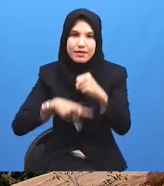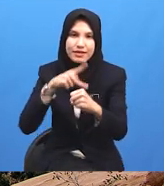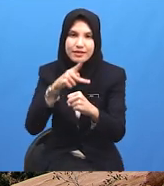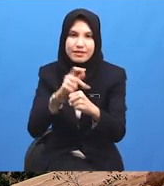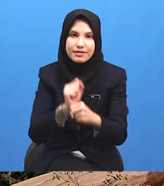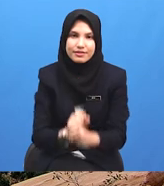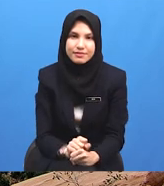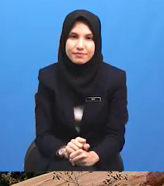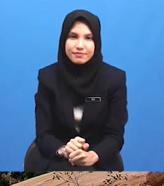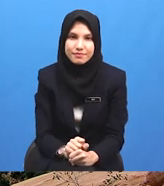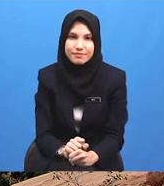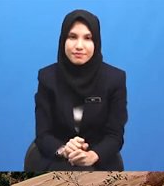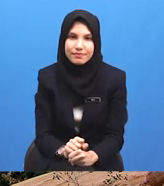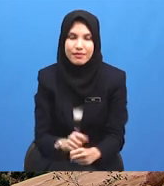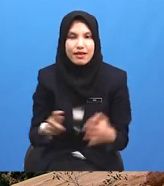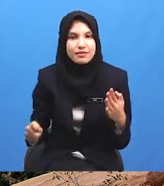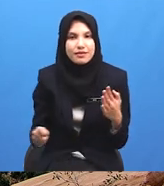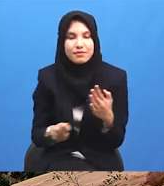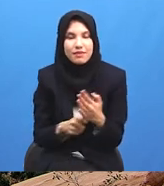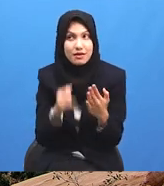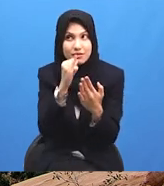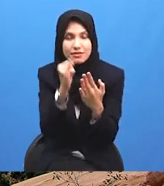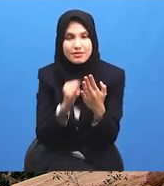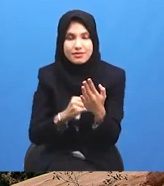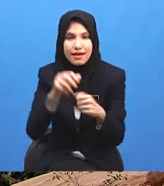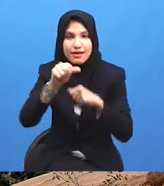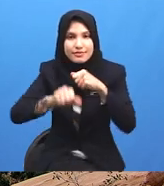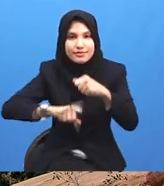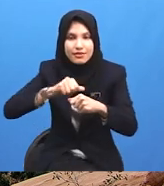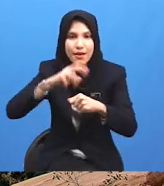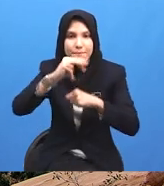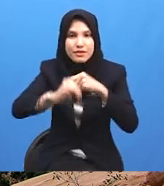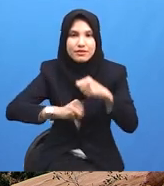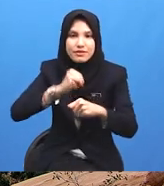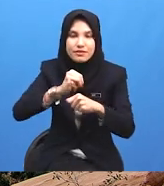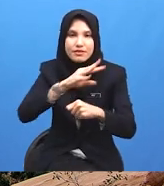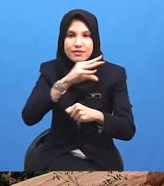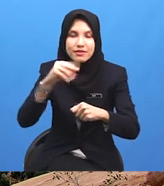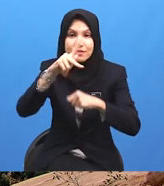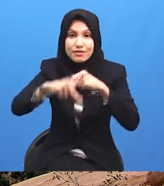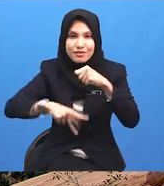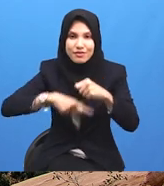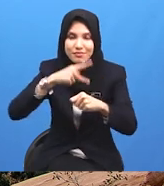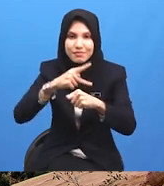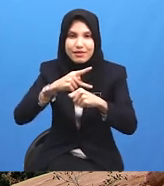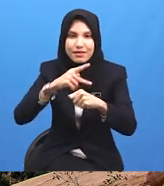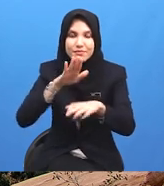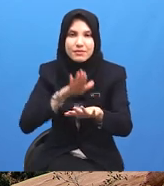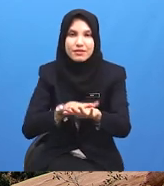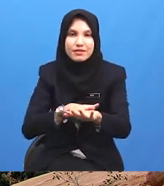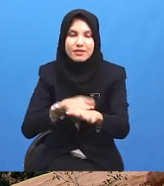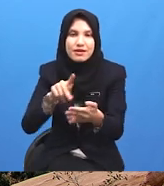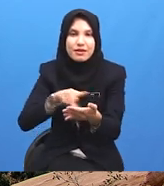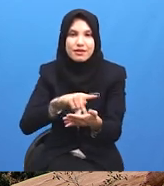planet. Tambahkan lukisan asteroid, meteoroid dan komet pada kad Manila ini